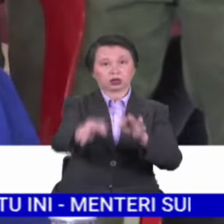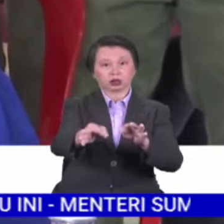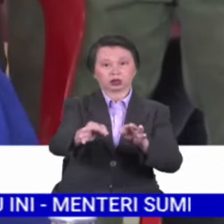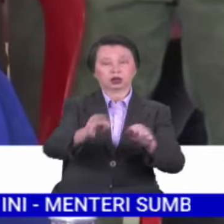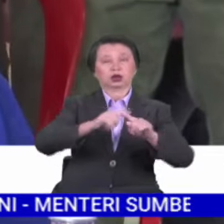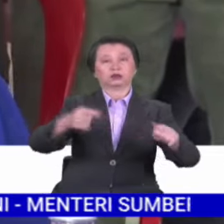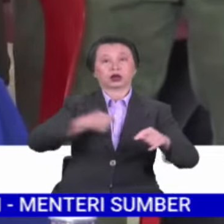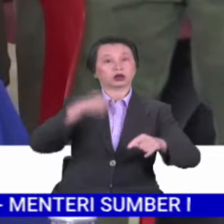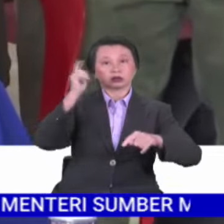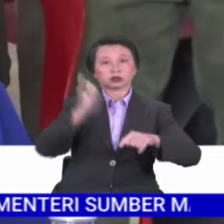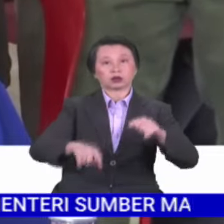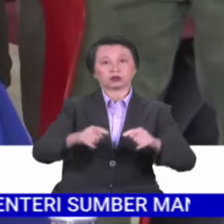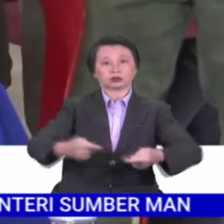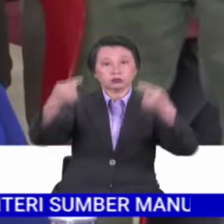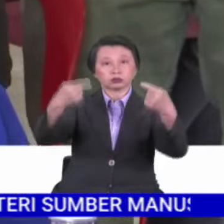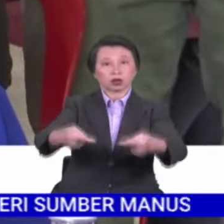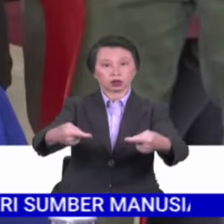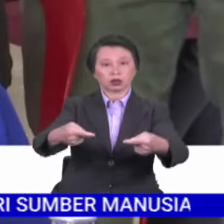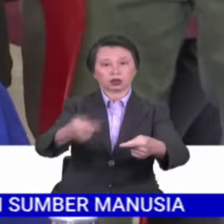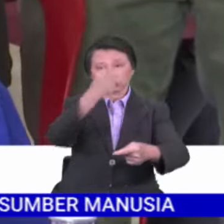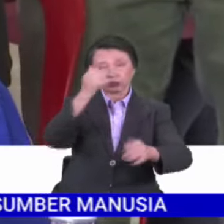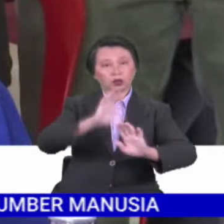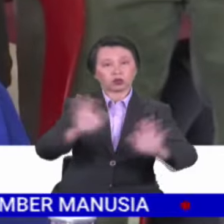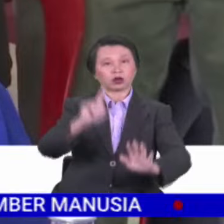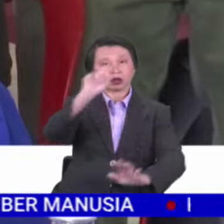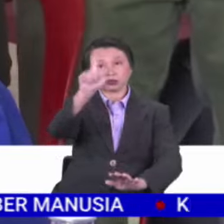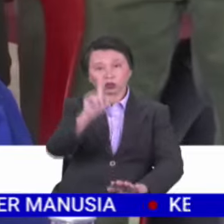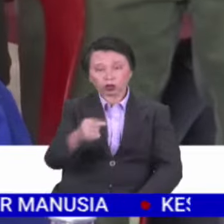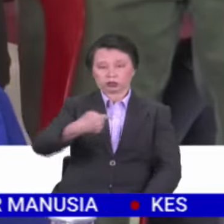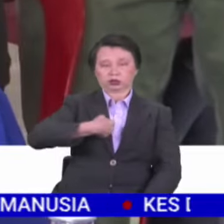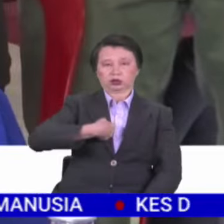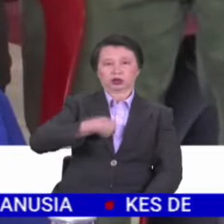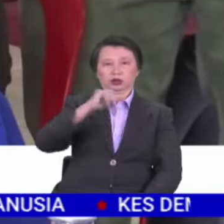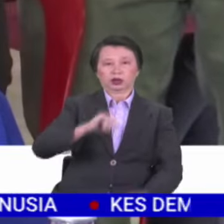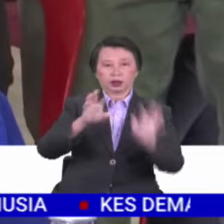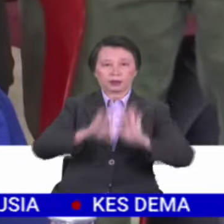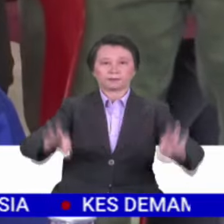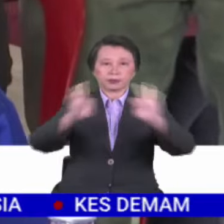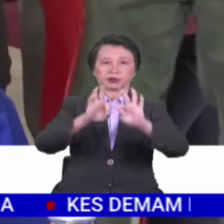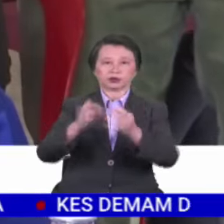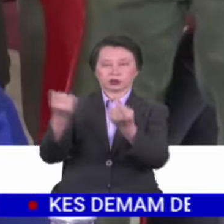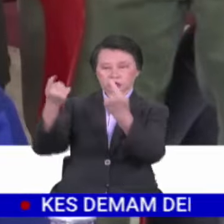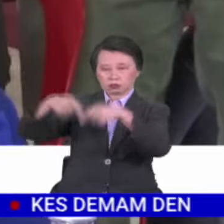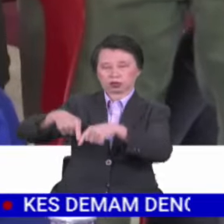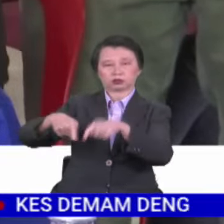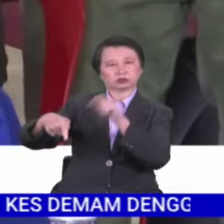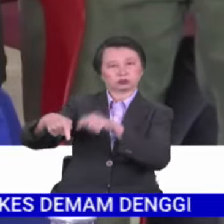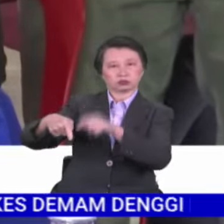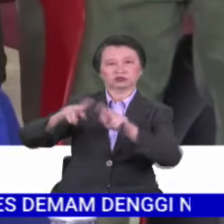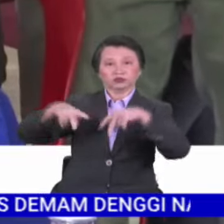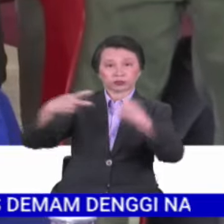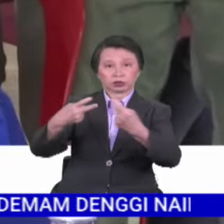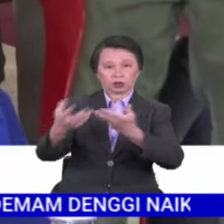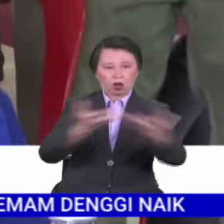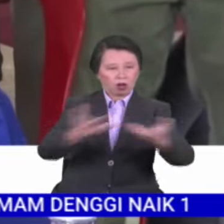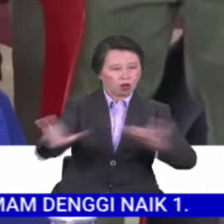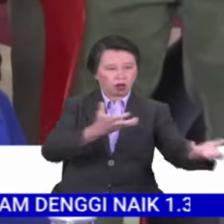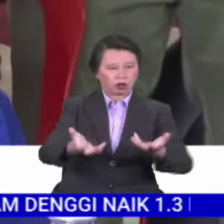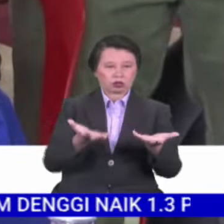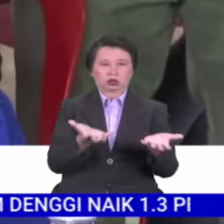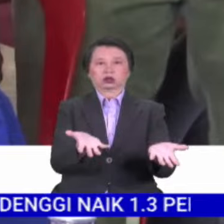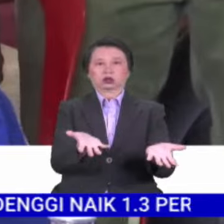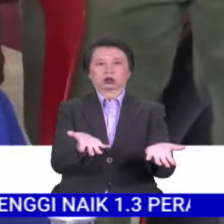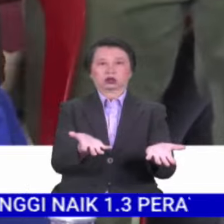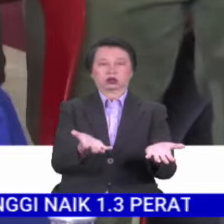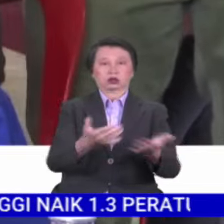bertandinglah kalau tangguh. Sebab saya bukan soal saya. Yang saya penting adalah soal parti. Kalau parti berpecah sebelum pilihan raya